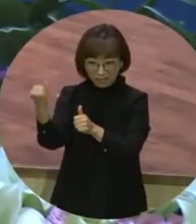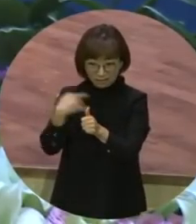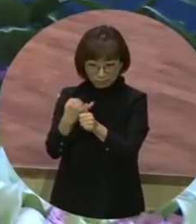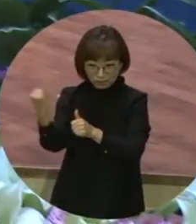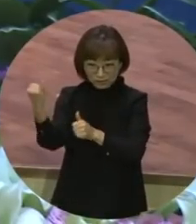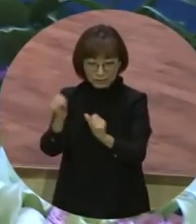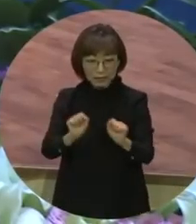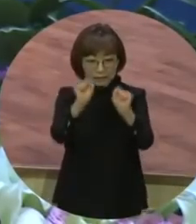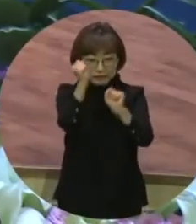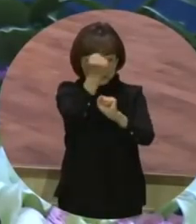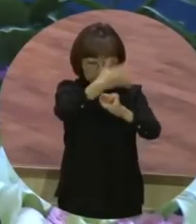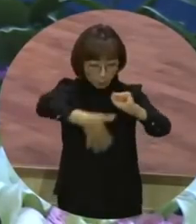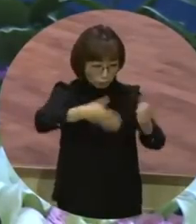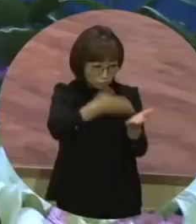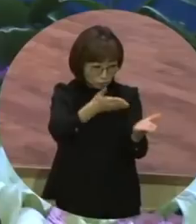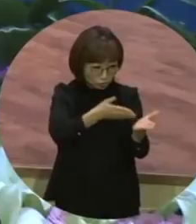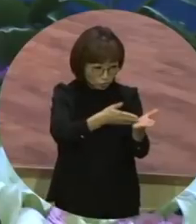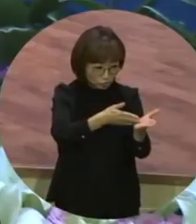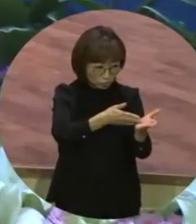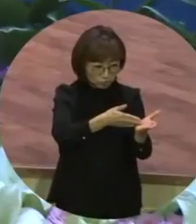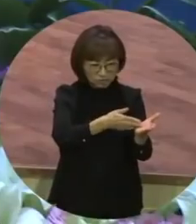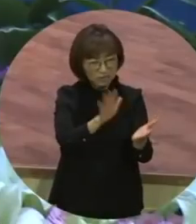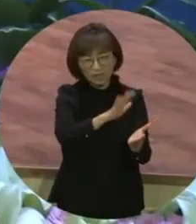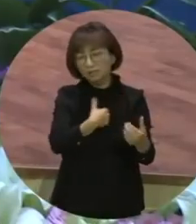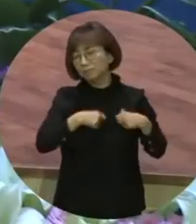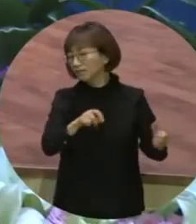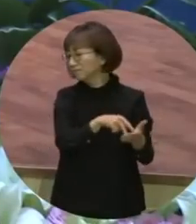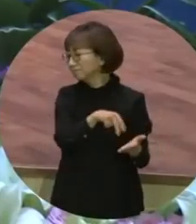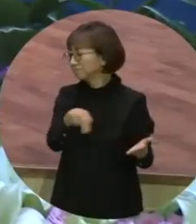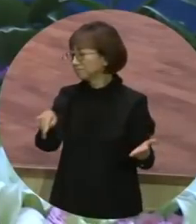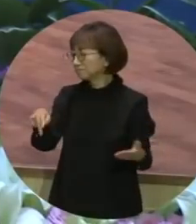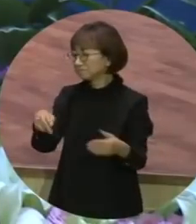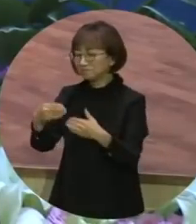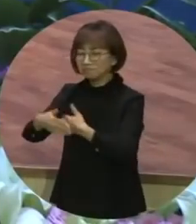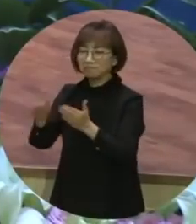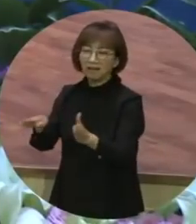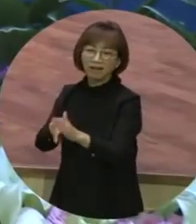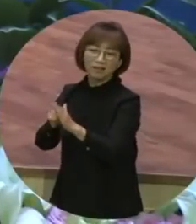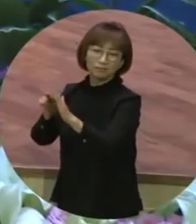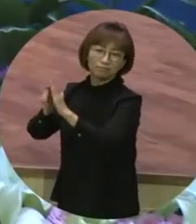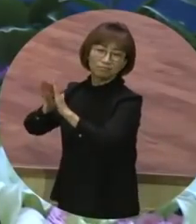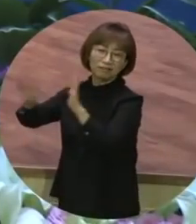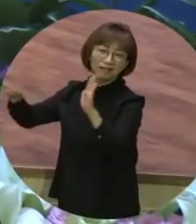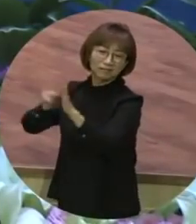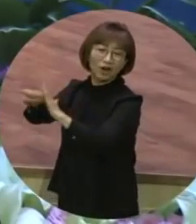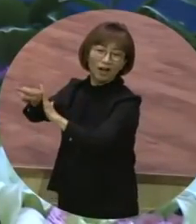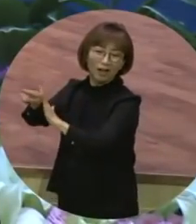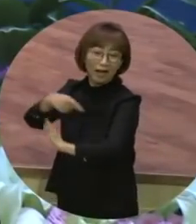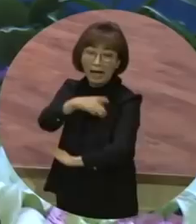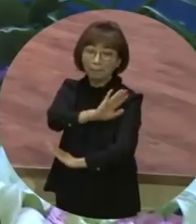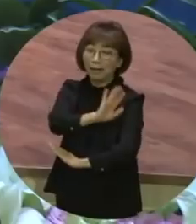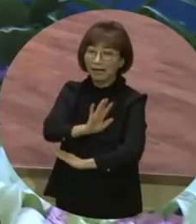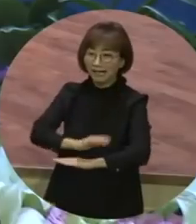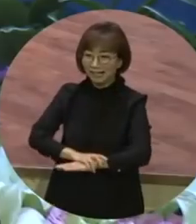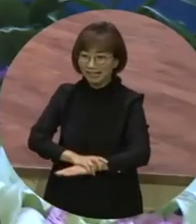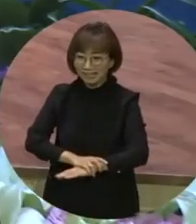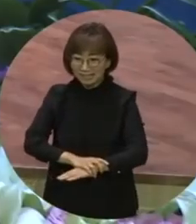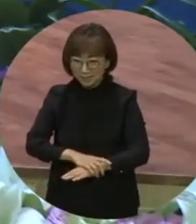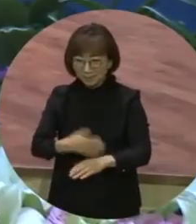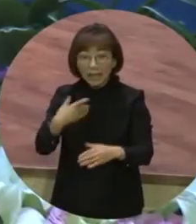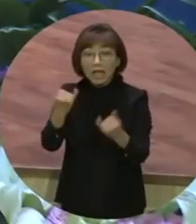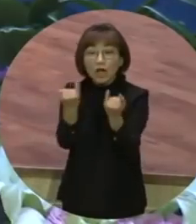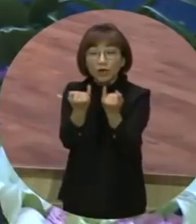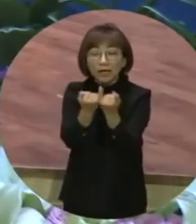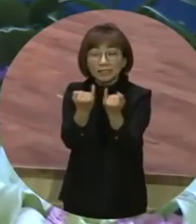그냥 앉아. 저는 그 시간에 본격적으로 듣는 시간인데 그렇게 여자 남자 그렇게 차이가 많아요. 왜 흥미를